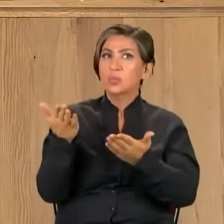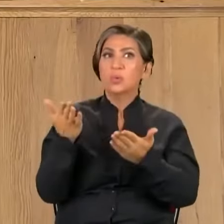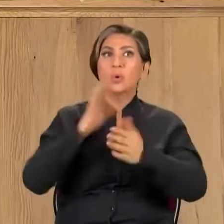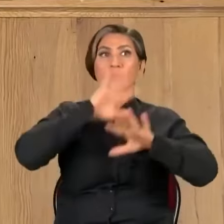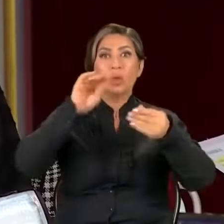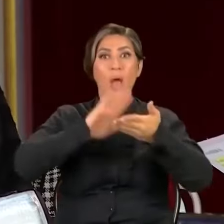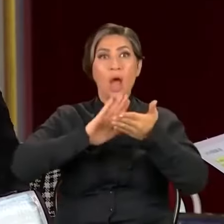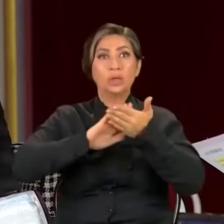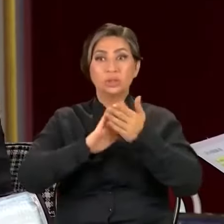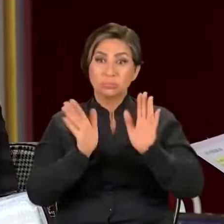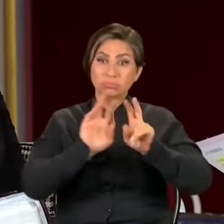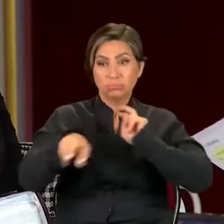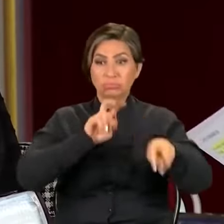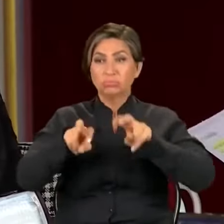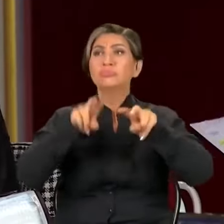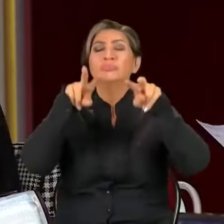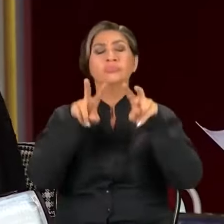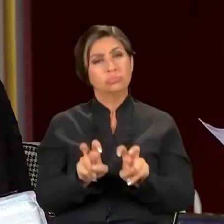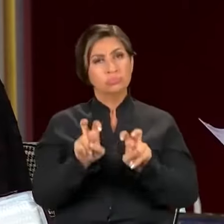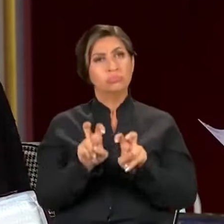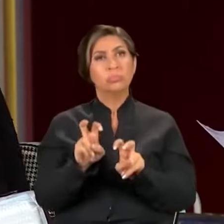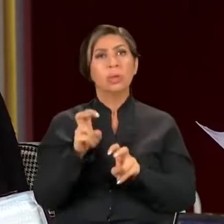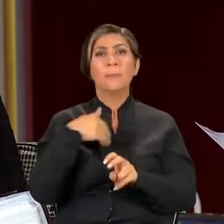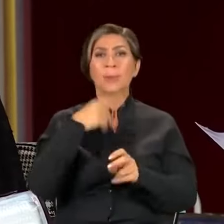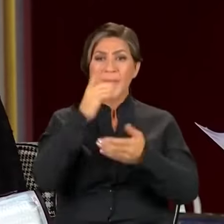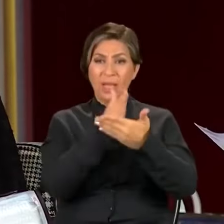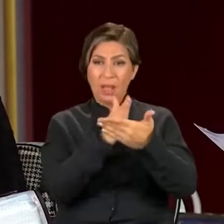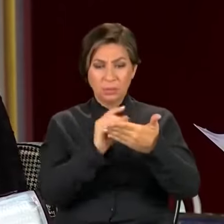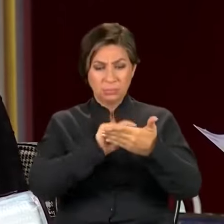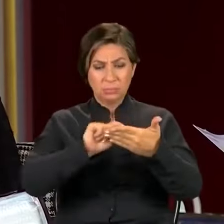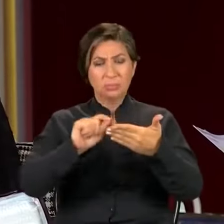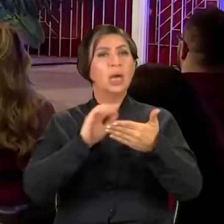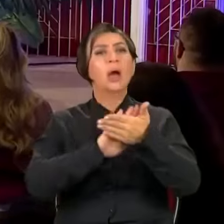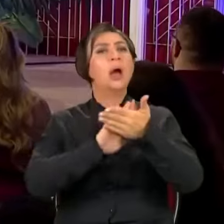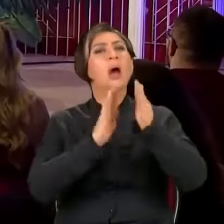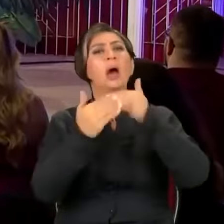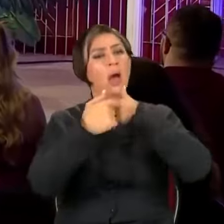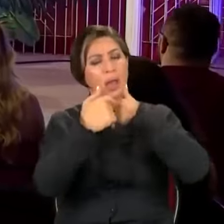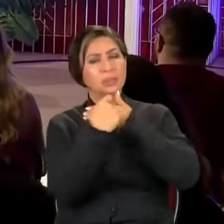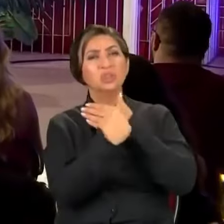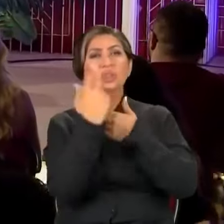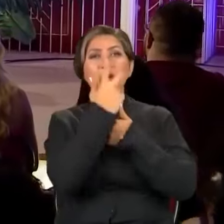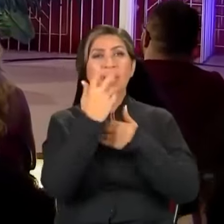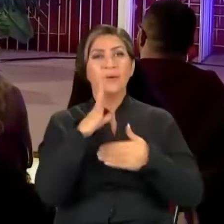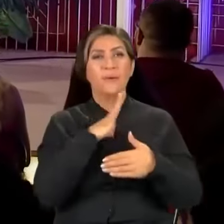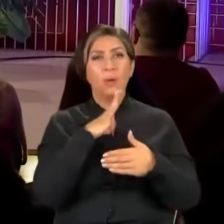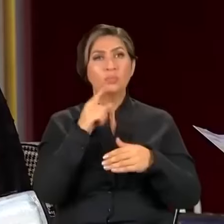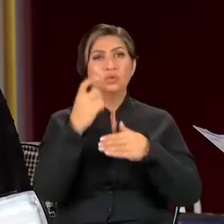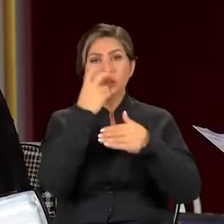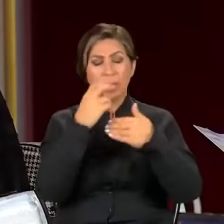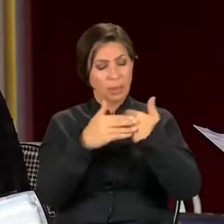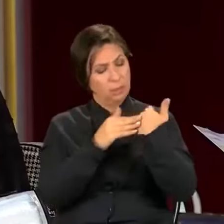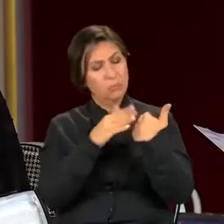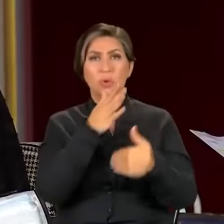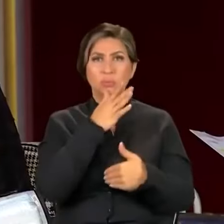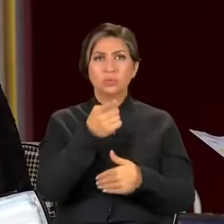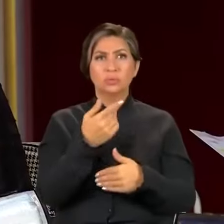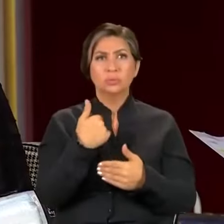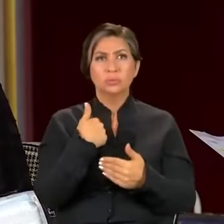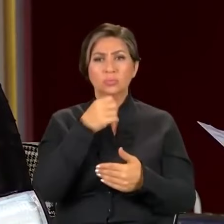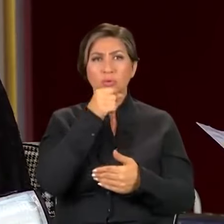Bütün arkadaşlarını indiriyor. Hep beraber oturuyorlar. Ve bana bir kart yazdı. Kartın arkasında şarkı var. Bu şarkıyı biliyor musun dedi. Ben